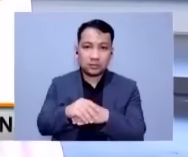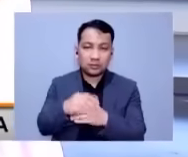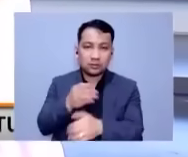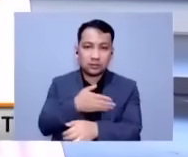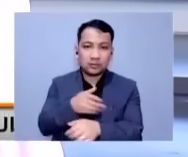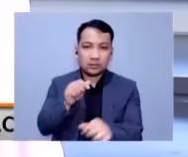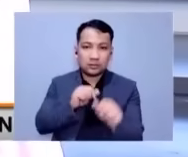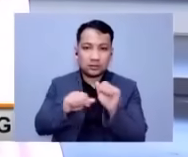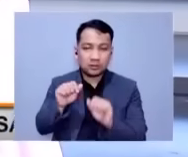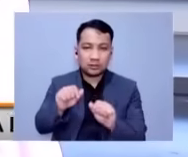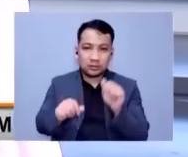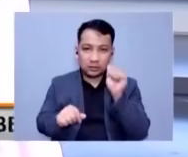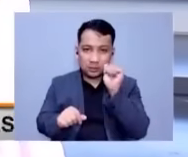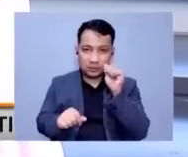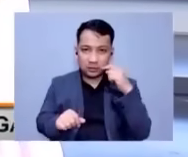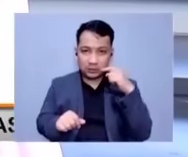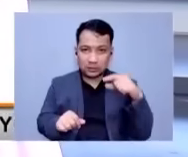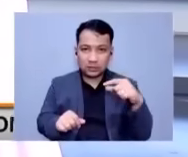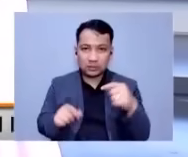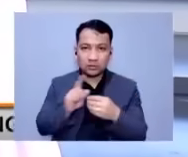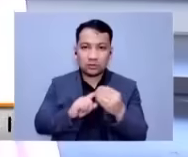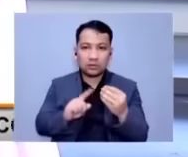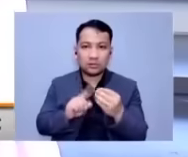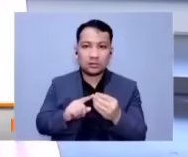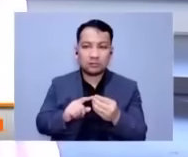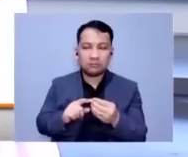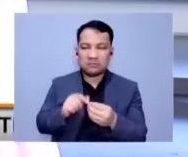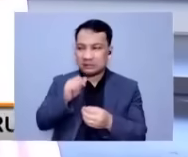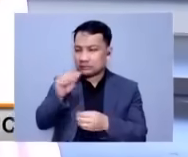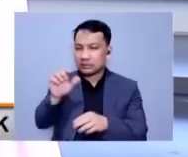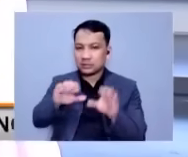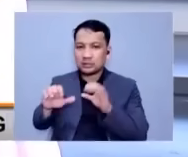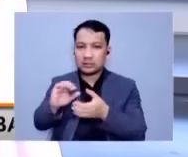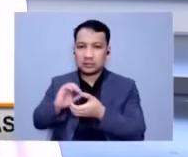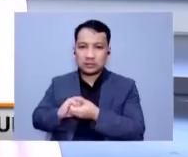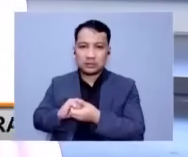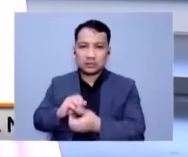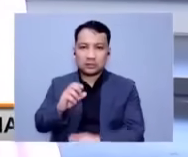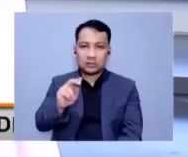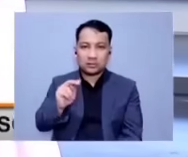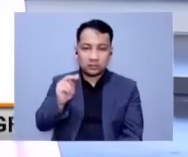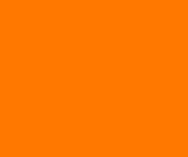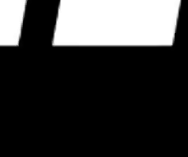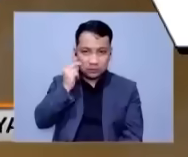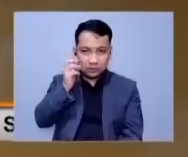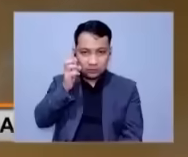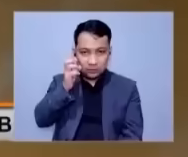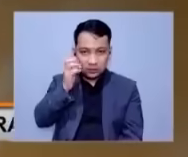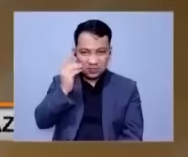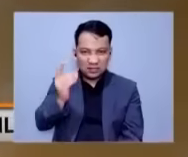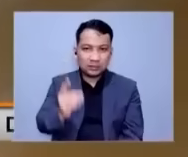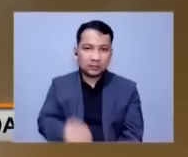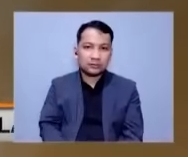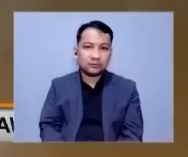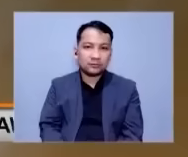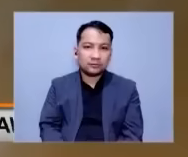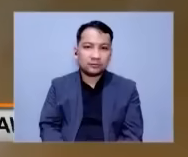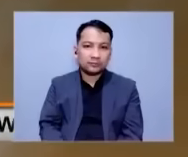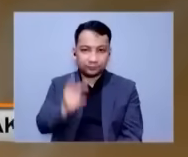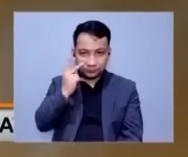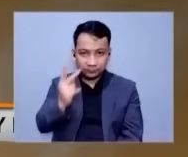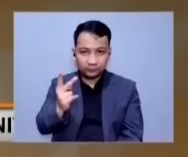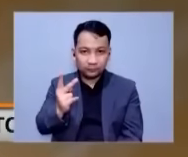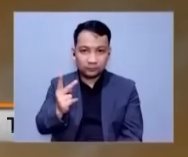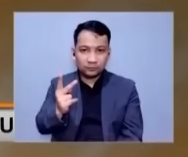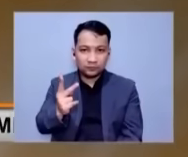si Angeline Quinto sa kanyang non-showbiz partner na si Nonrev Dakina. Sa ilang pong videos online, kita ang